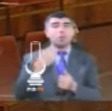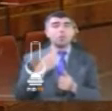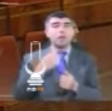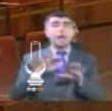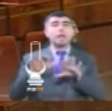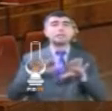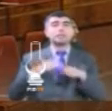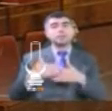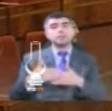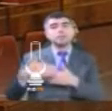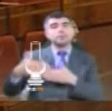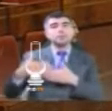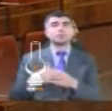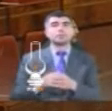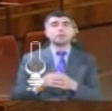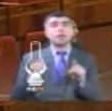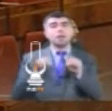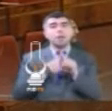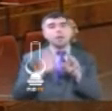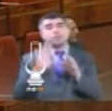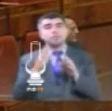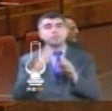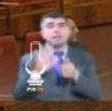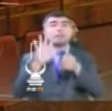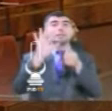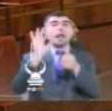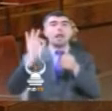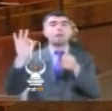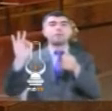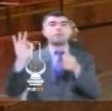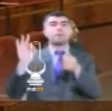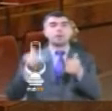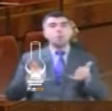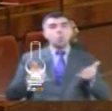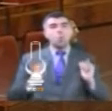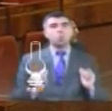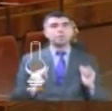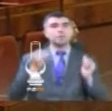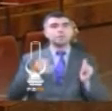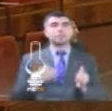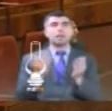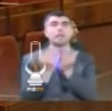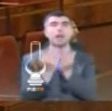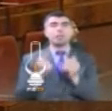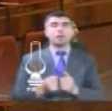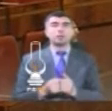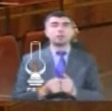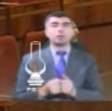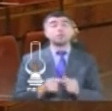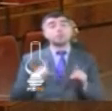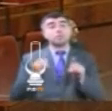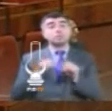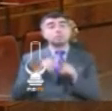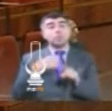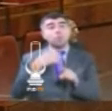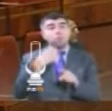انطلق منذ هذه السنة بقدرة استيعابية تصل إلى 6000 يعني مقعد بيداغوجي. وهذا طبعا هذا إذا أردنا أن